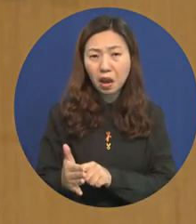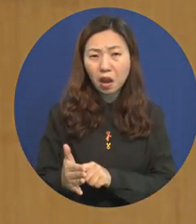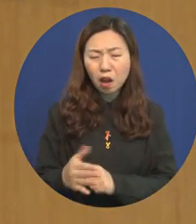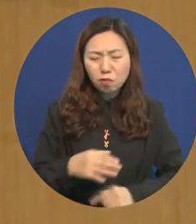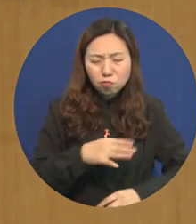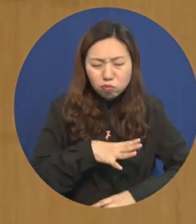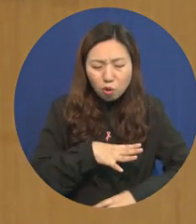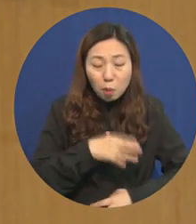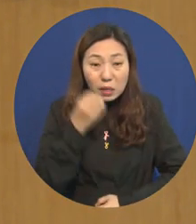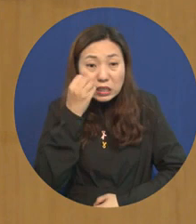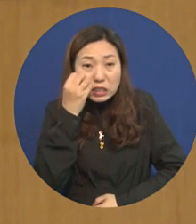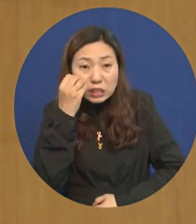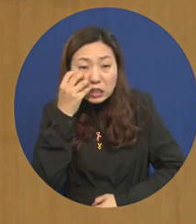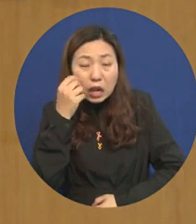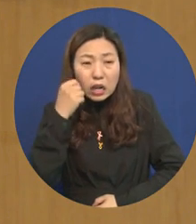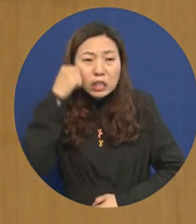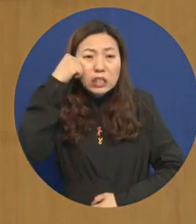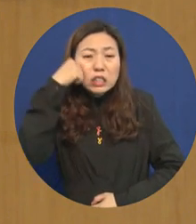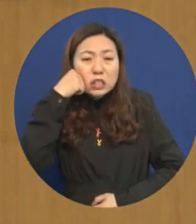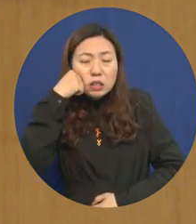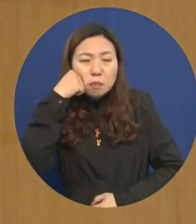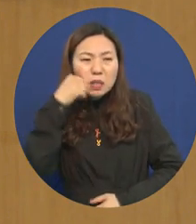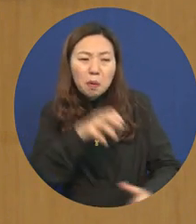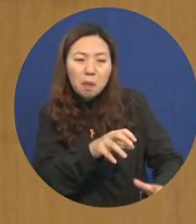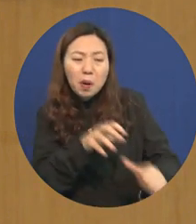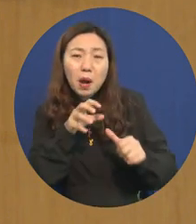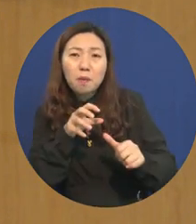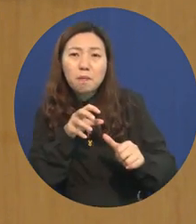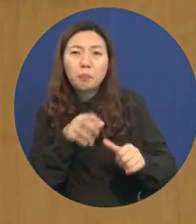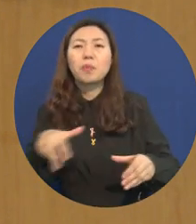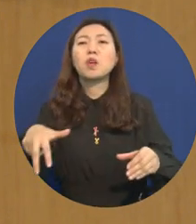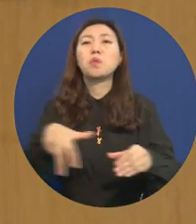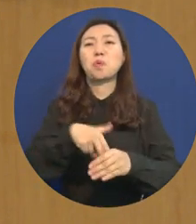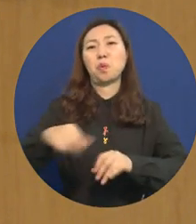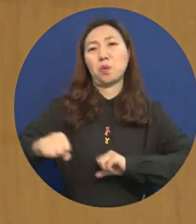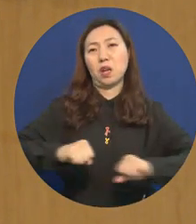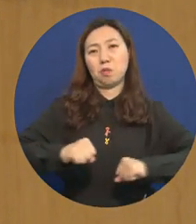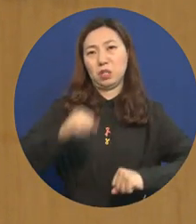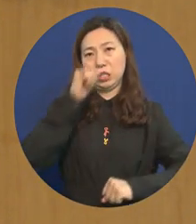이용해서 이제 종교 행위가 일어난다.